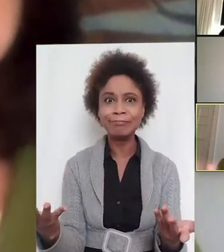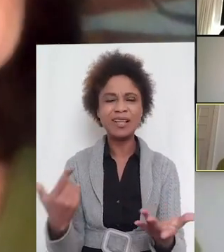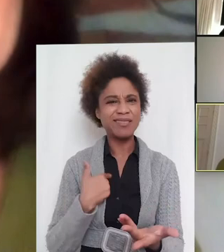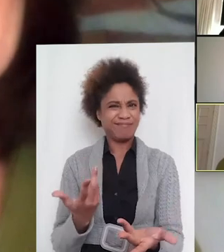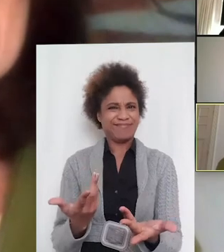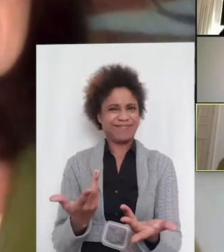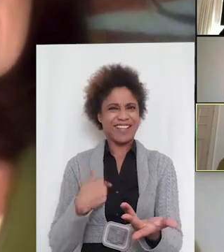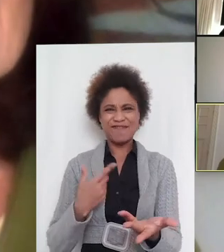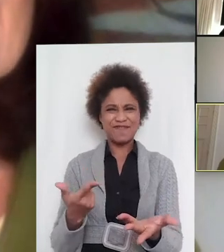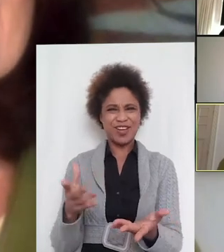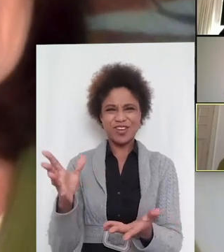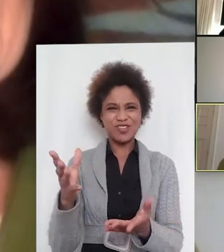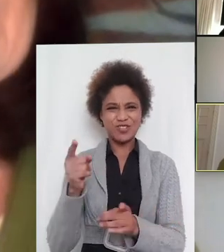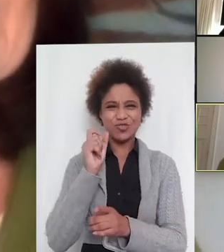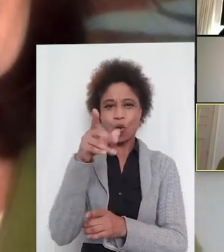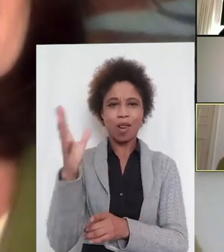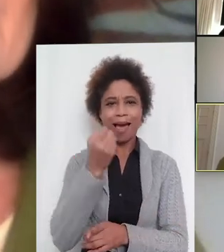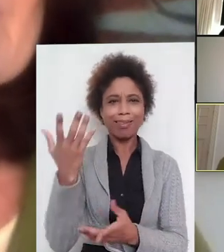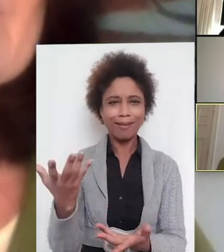En dan schiet je eigenlijk je doel voorbij.